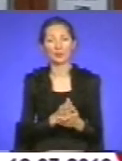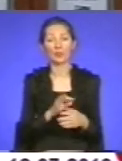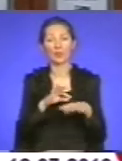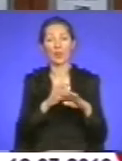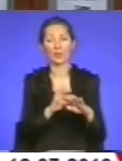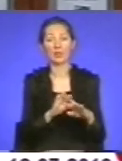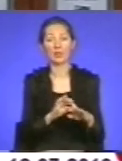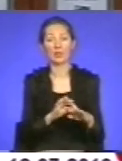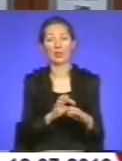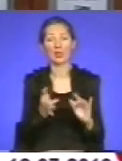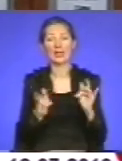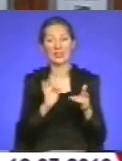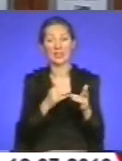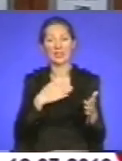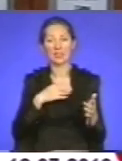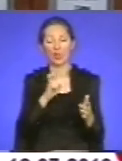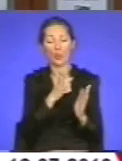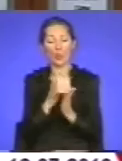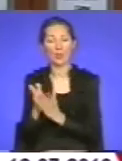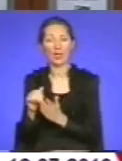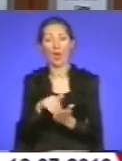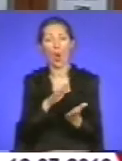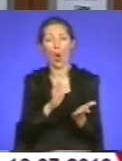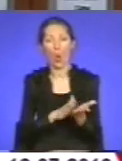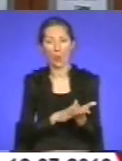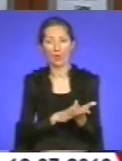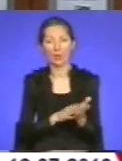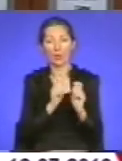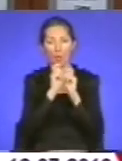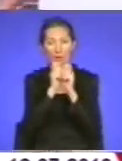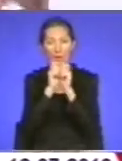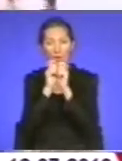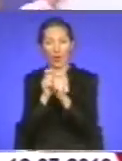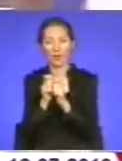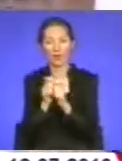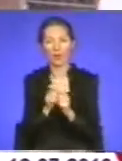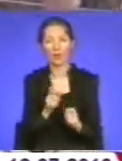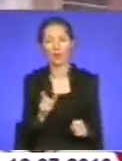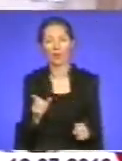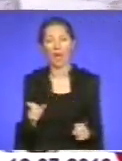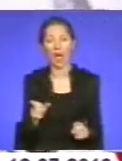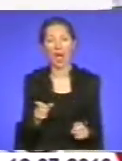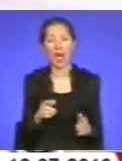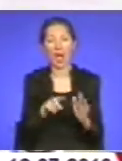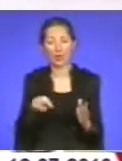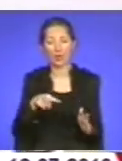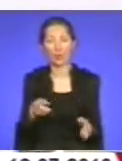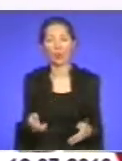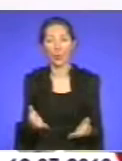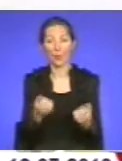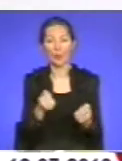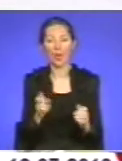Ведеться на сайті нашої бібліотеки і облік дарувальників. Література потрапляє до бібліотеки платно